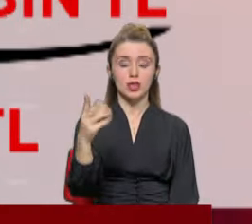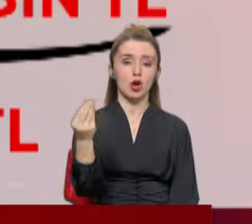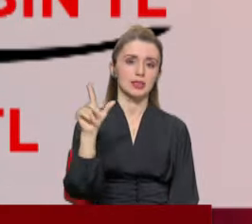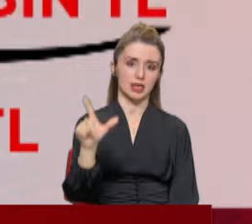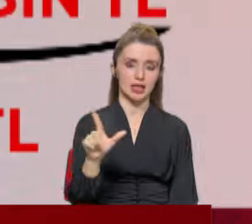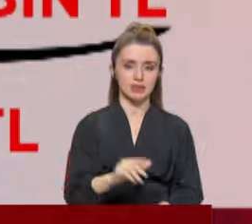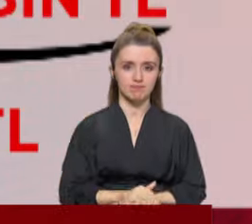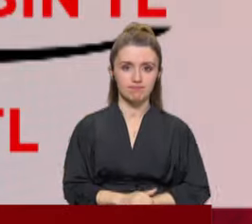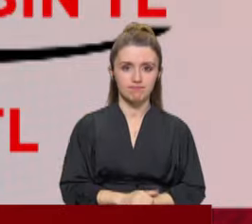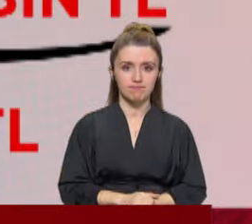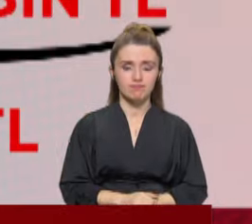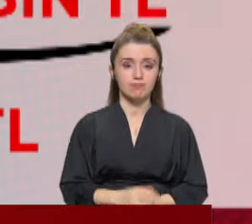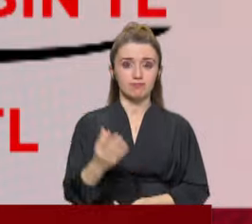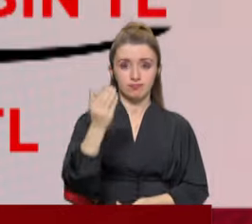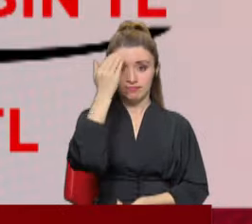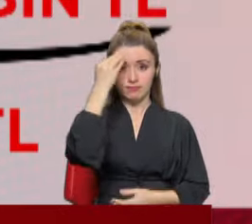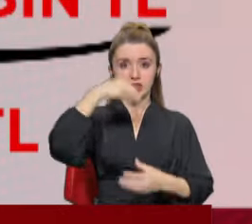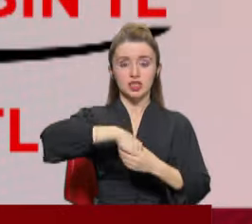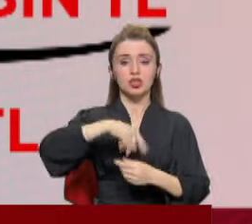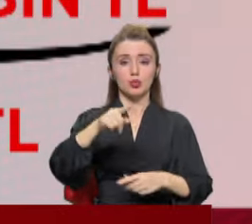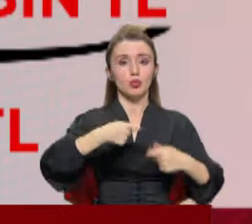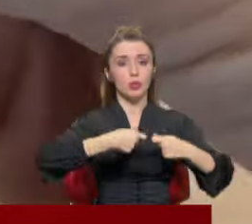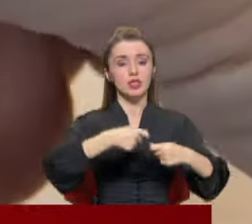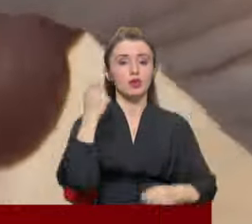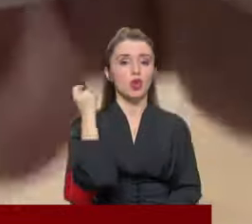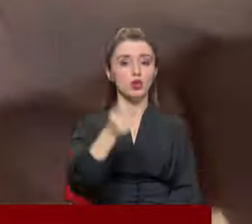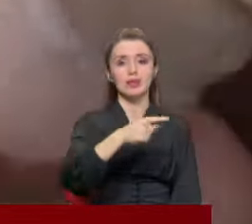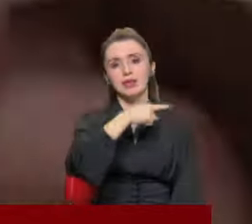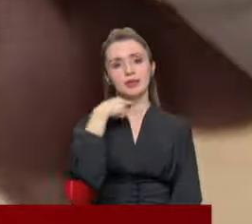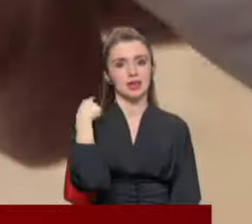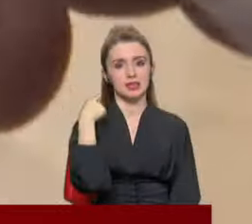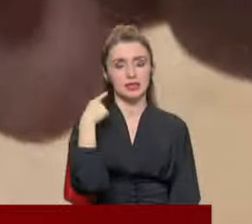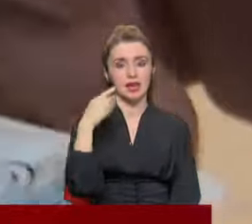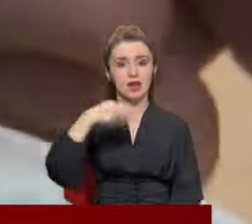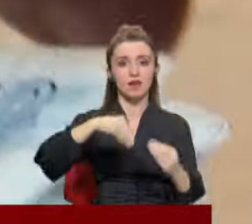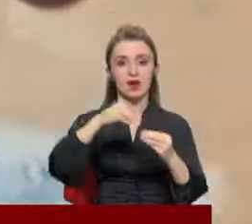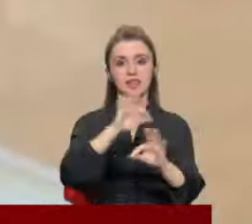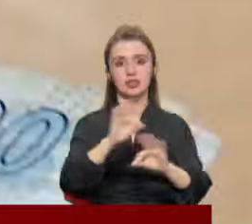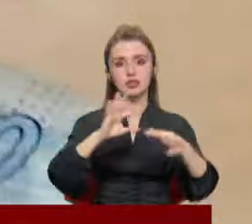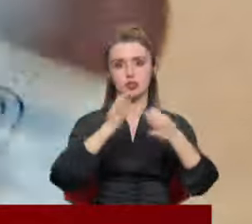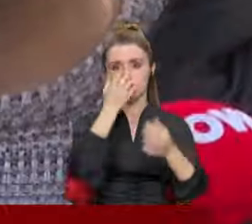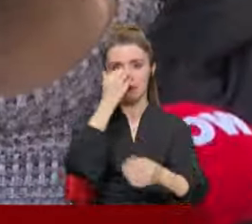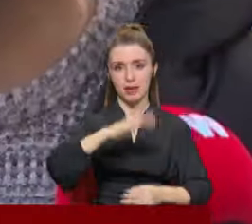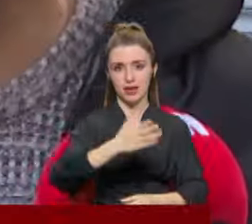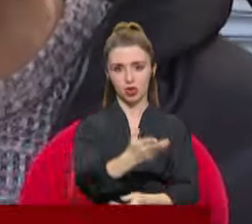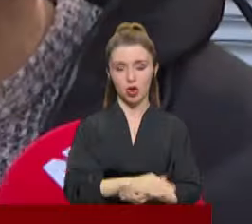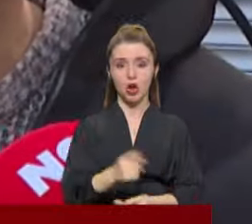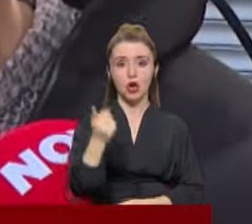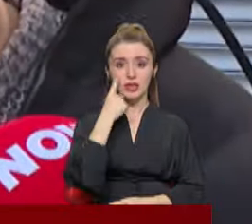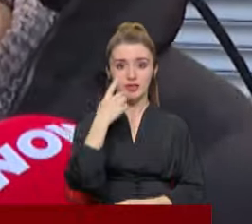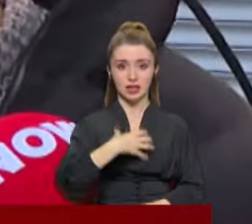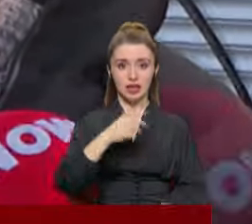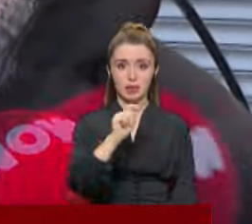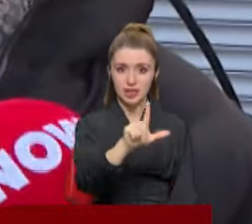daha olması gerekiyor. Dar gelirli için bu maliyetleri karşılamak imkansız. Faizsiz çözüm bekliyorlar. Bunun devletin